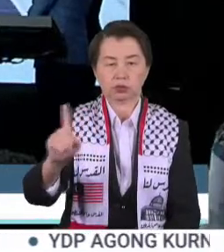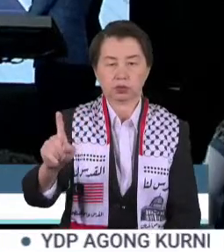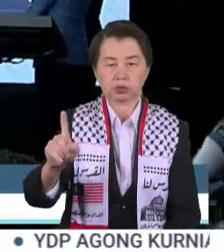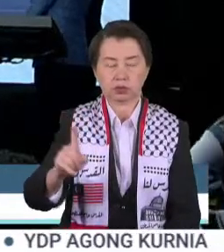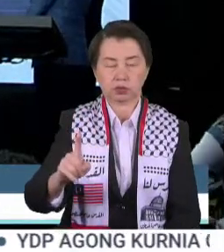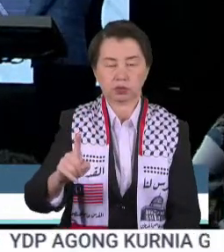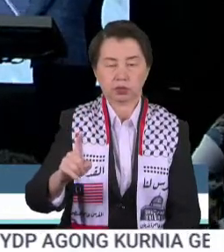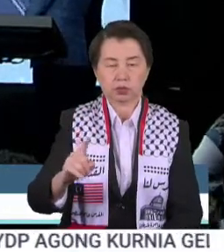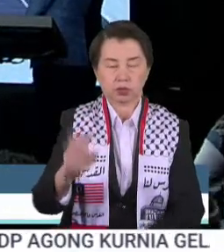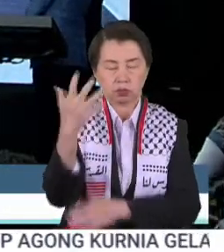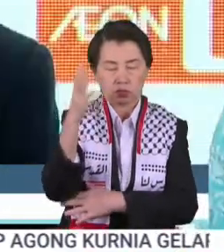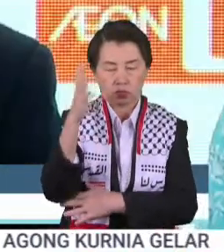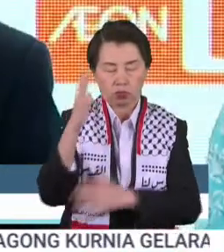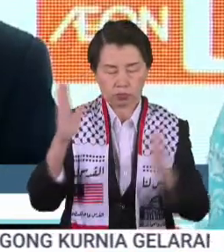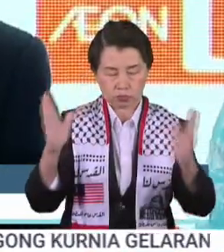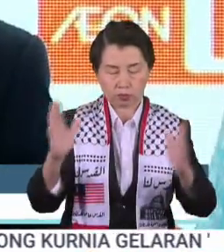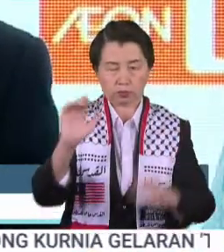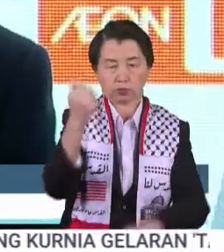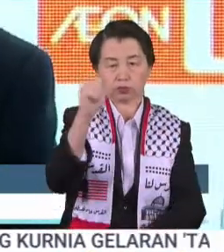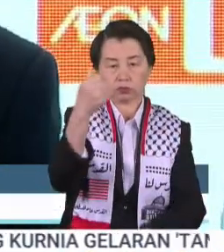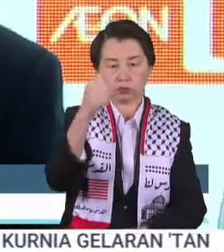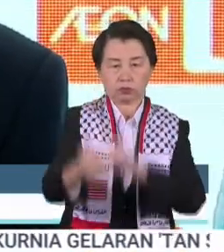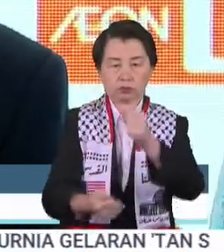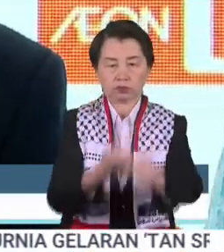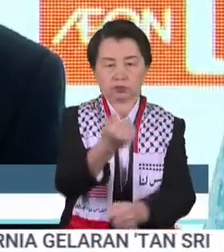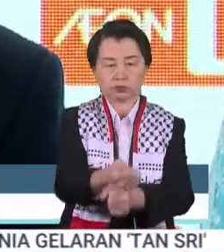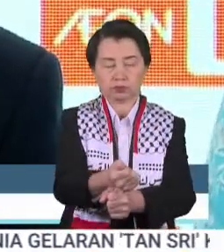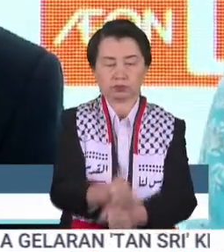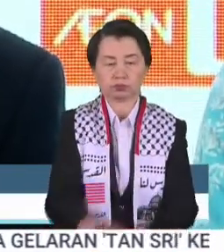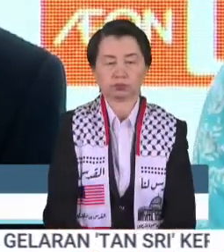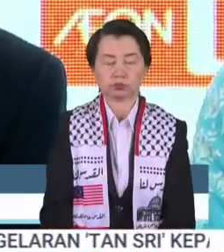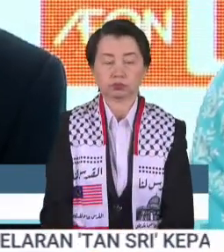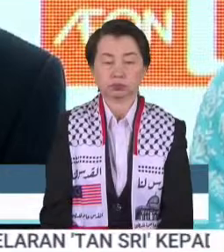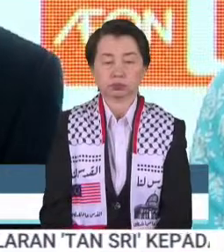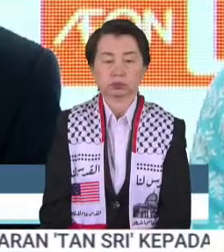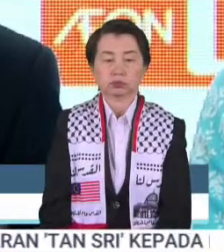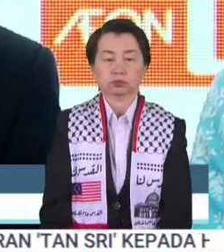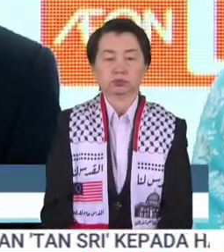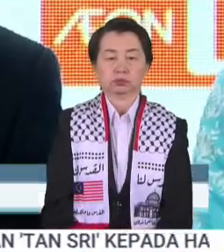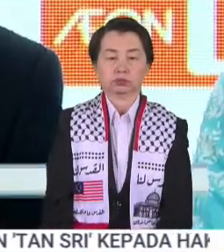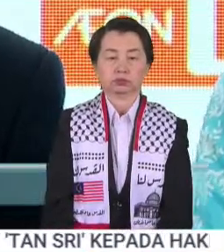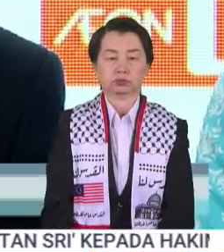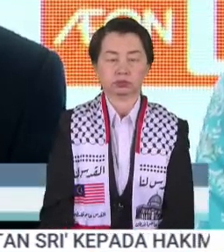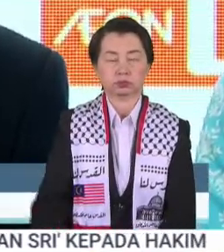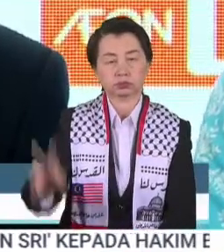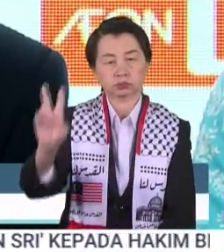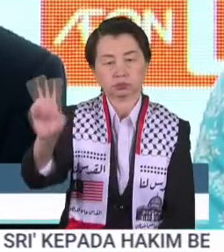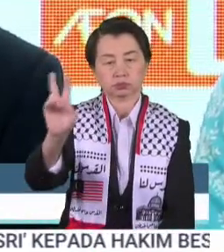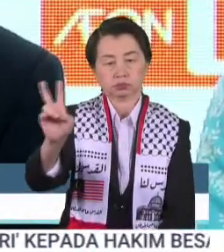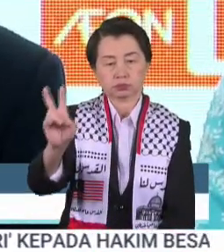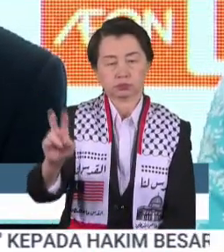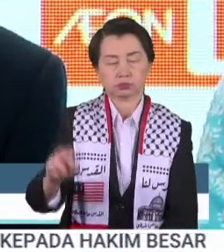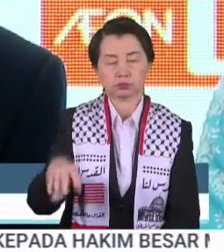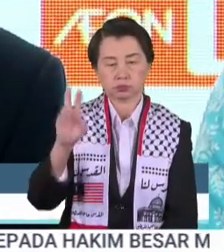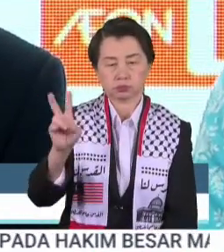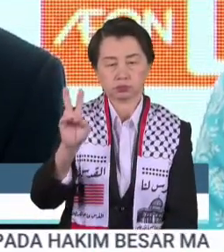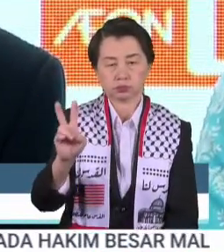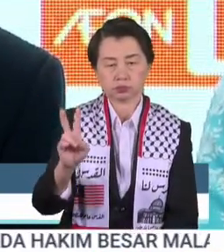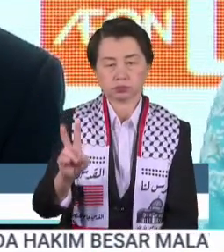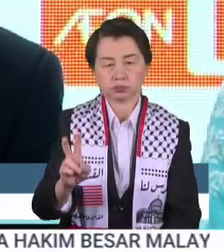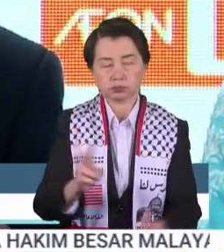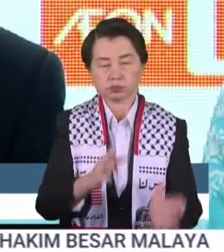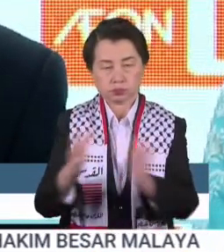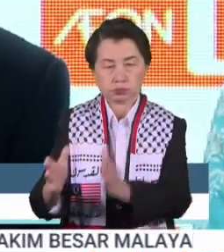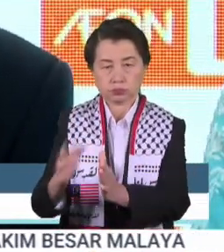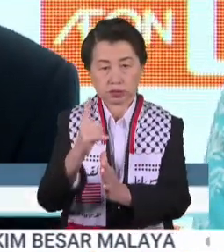80,861 anak pokok dalam tempoh 10 tahun. So definitely for the second phase and the third phase, we'll cover all 14